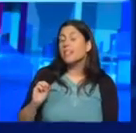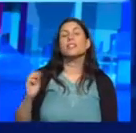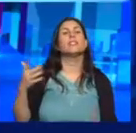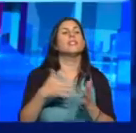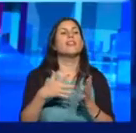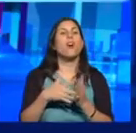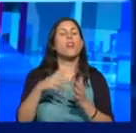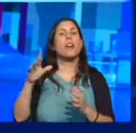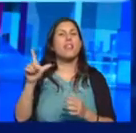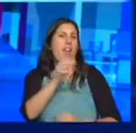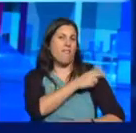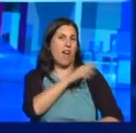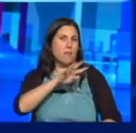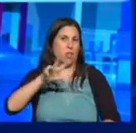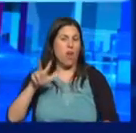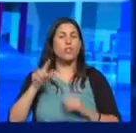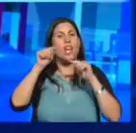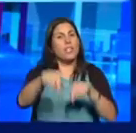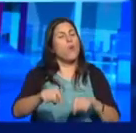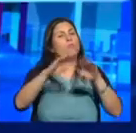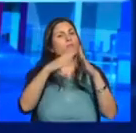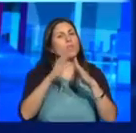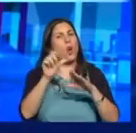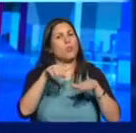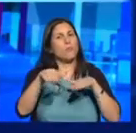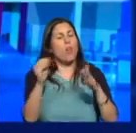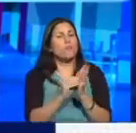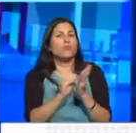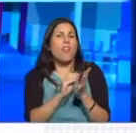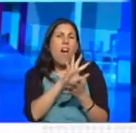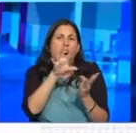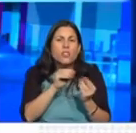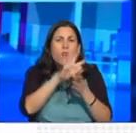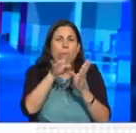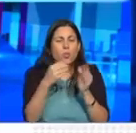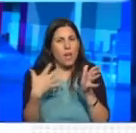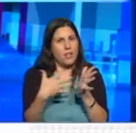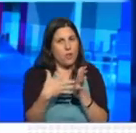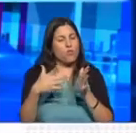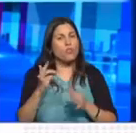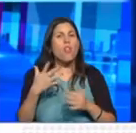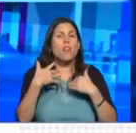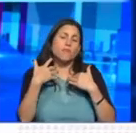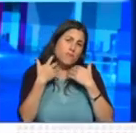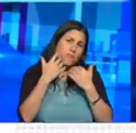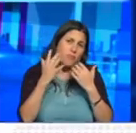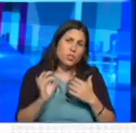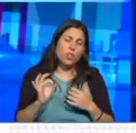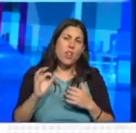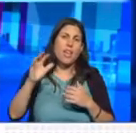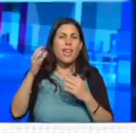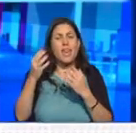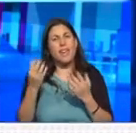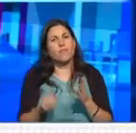חוקרי להב 433 הגיעו למעון ראש הממשלה לצורך השלמת החקירות בפרשות טובות ההנאה וידיעות